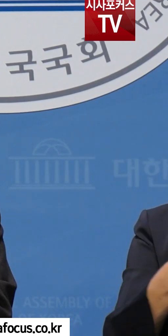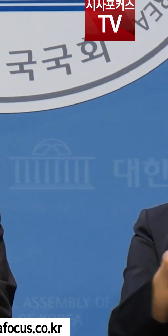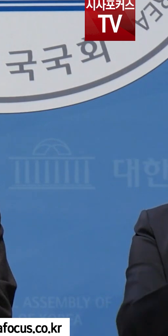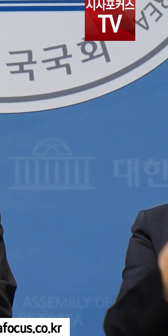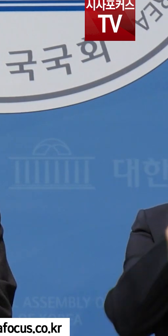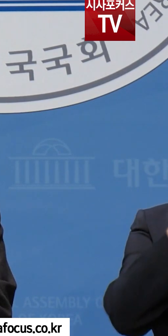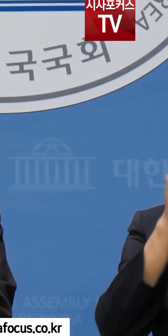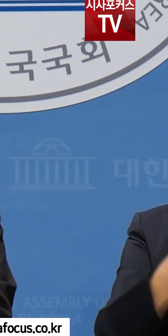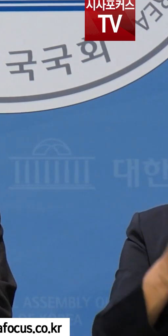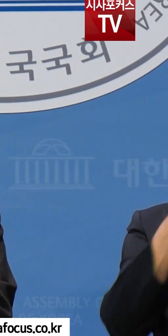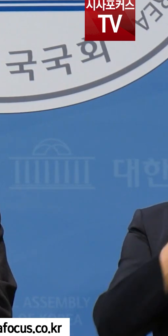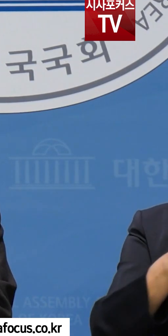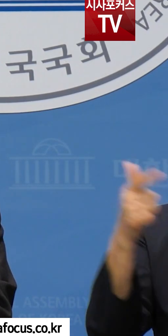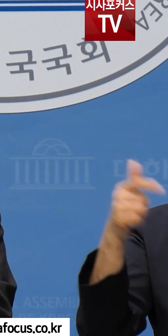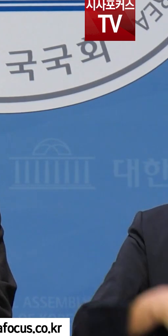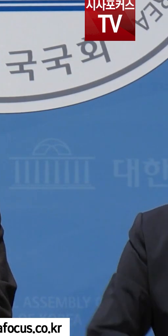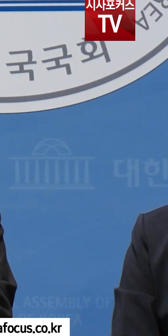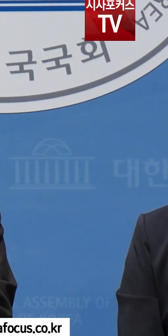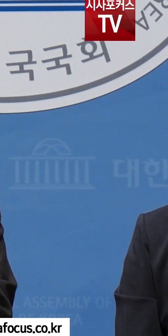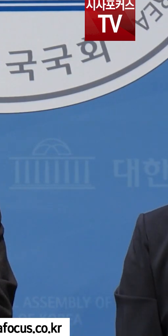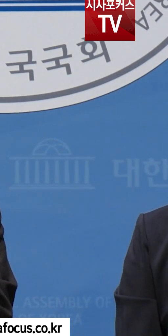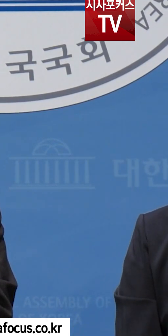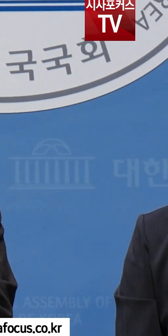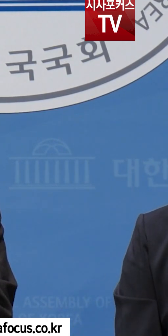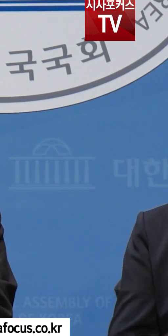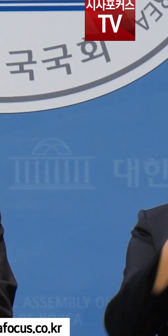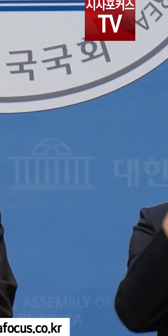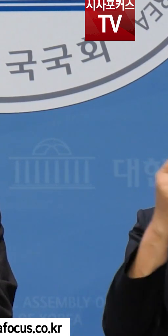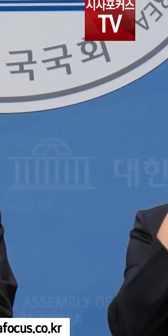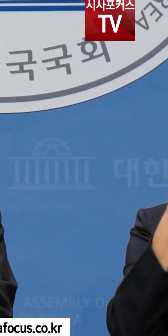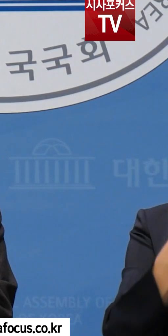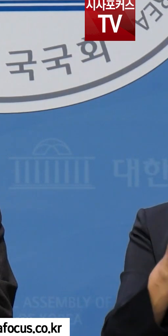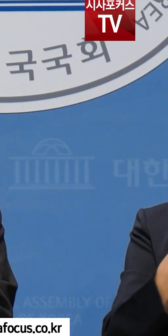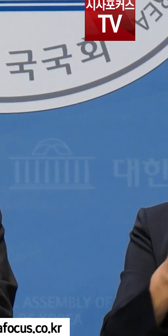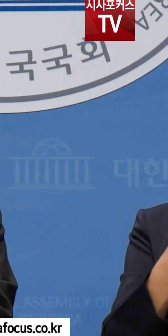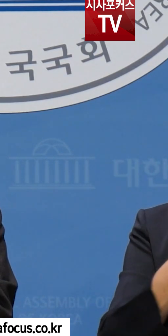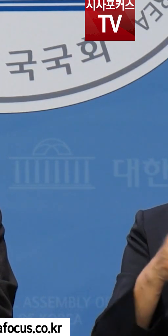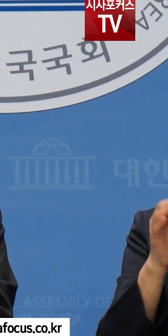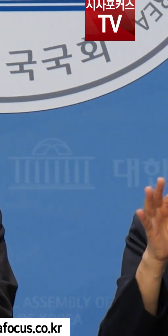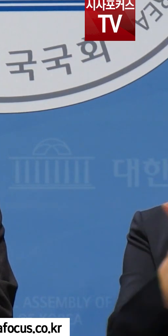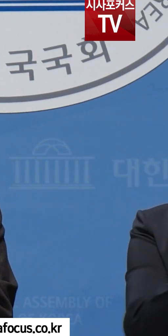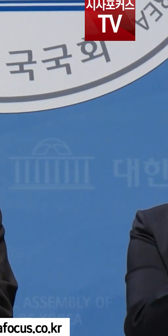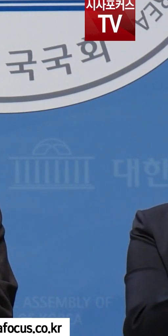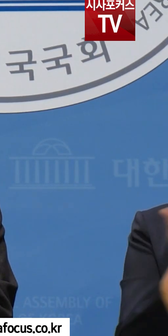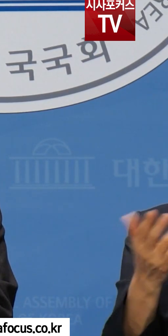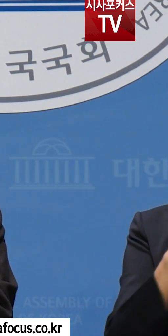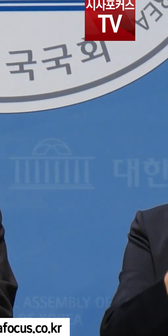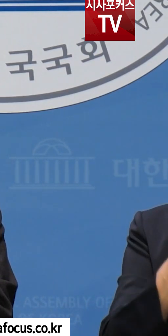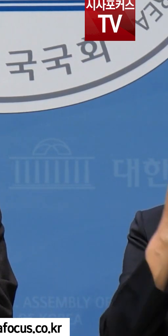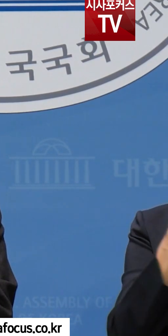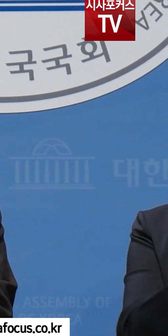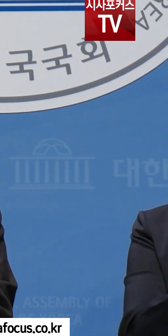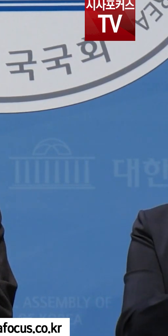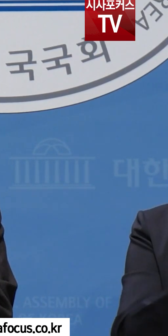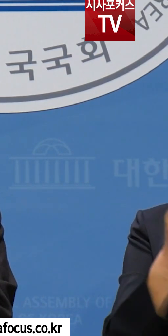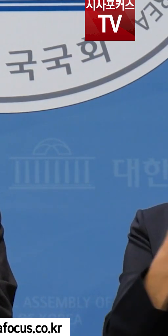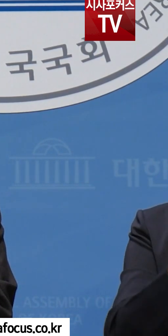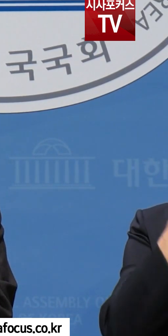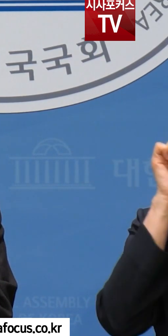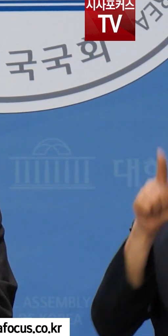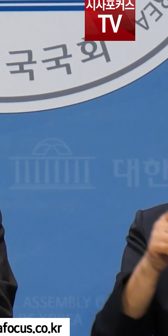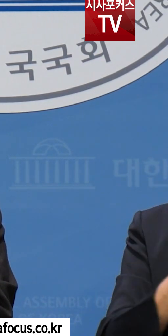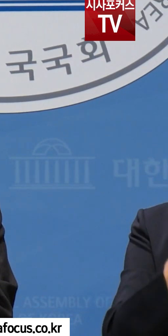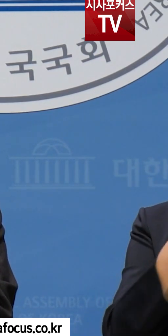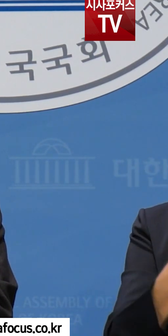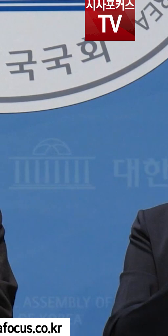위한 예산은 추가로 확대해야 합니다. 청년 월세, 한시 특별 지원, 청년 일자리 창출 지원, 청년 내일 채용